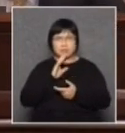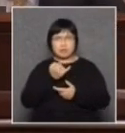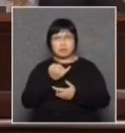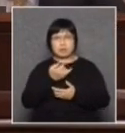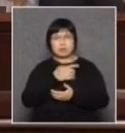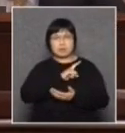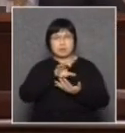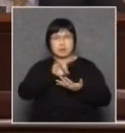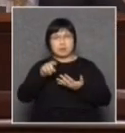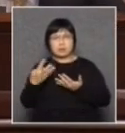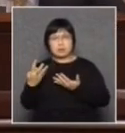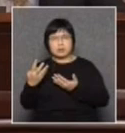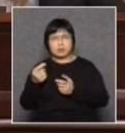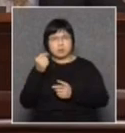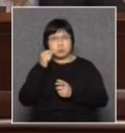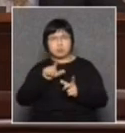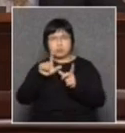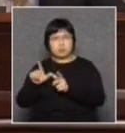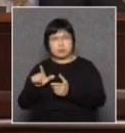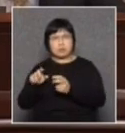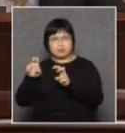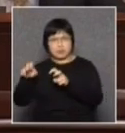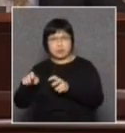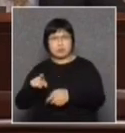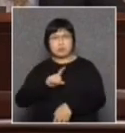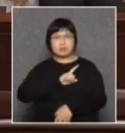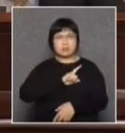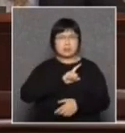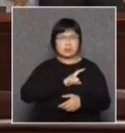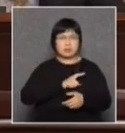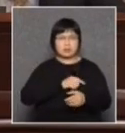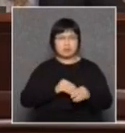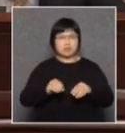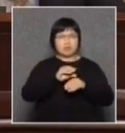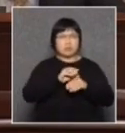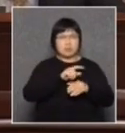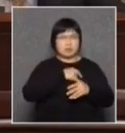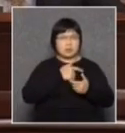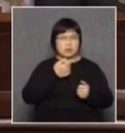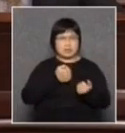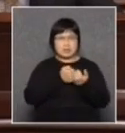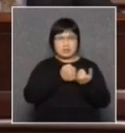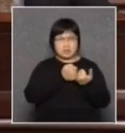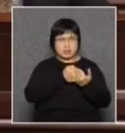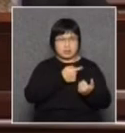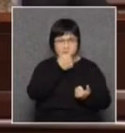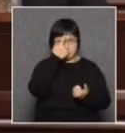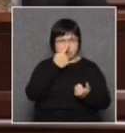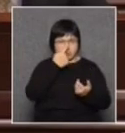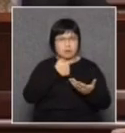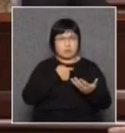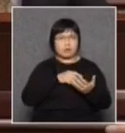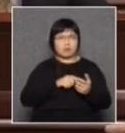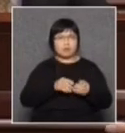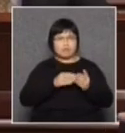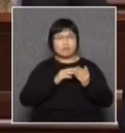抽起四個民生項目，就為自己這個僭建梁粉局長工程名羅開道而已。所以我們的不合作運